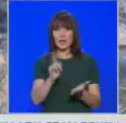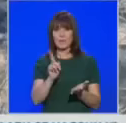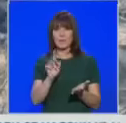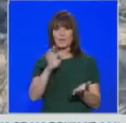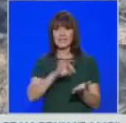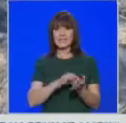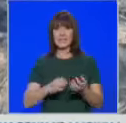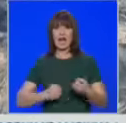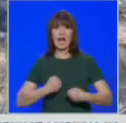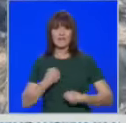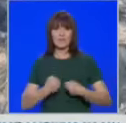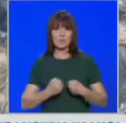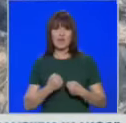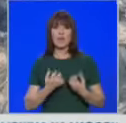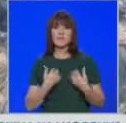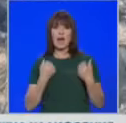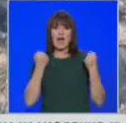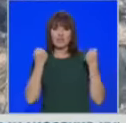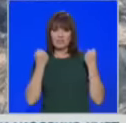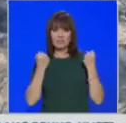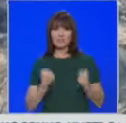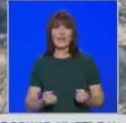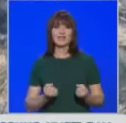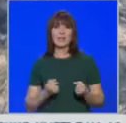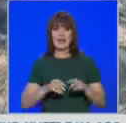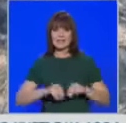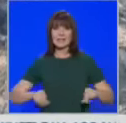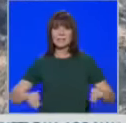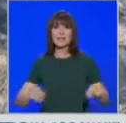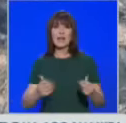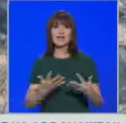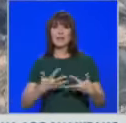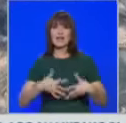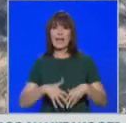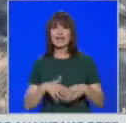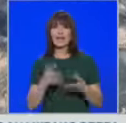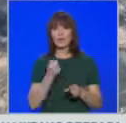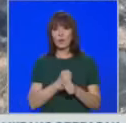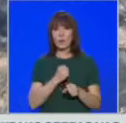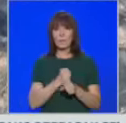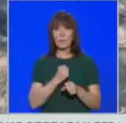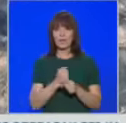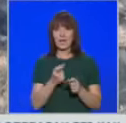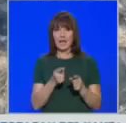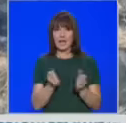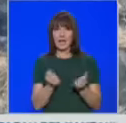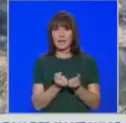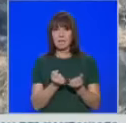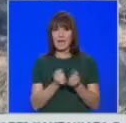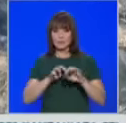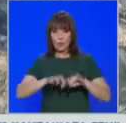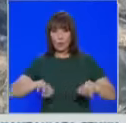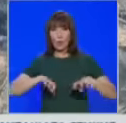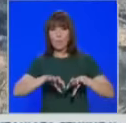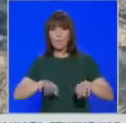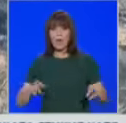достигнат автомобили. Осигурена е тежка земеделска техника, която работи на място, за да прокарва просеки и